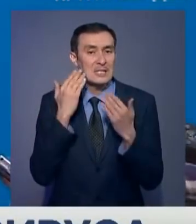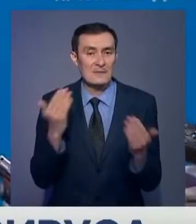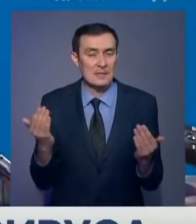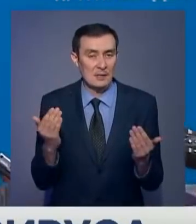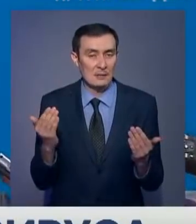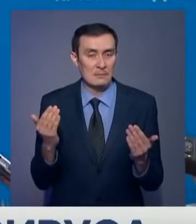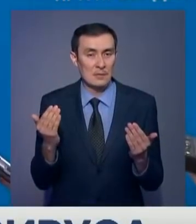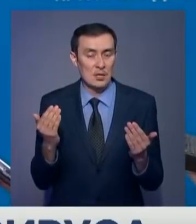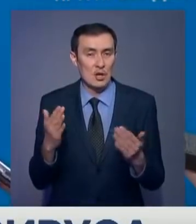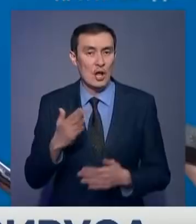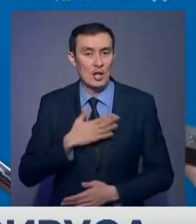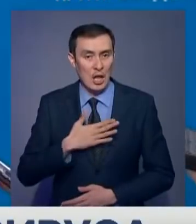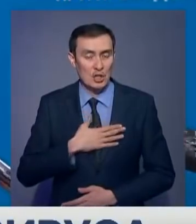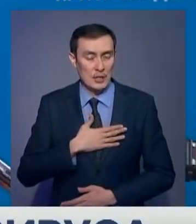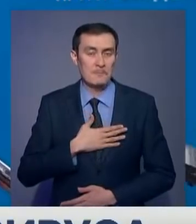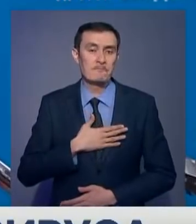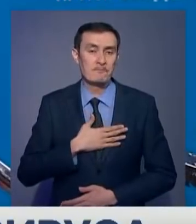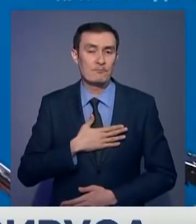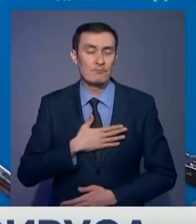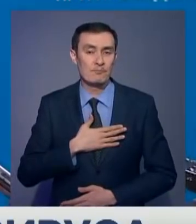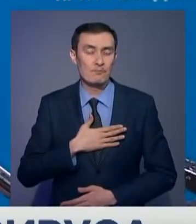Вот. Наши, значит,